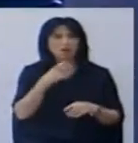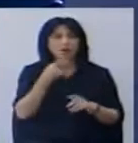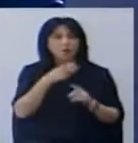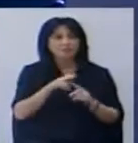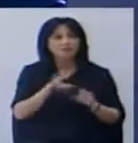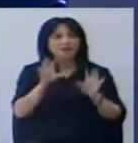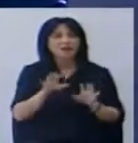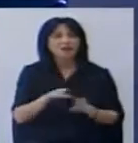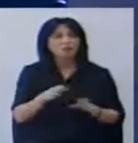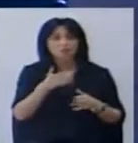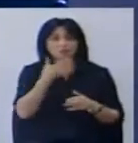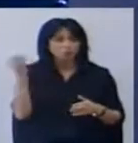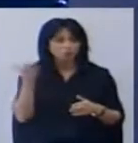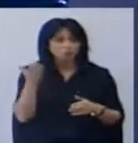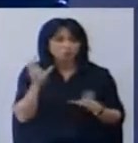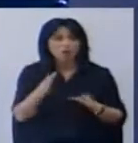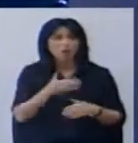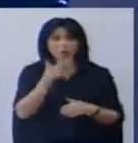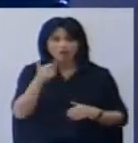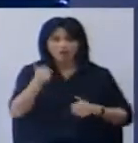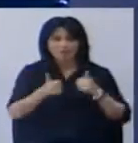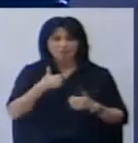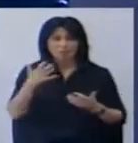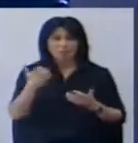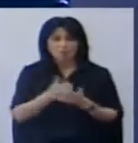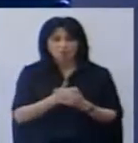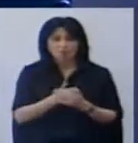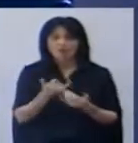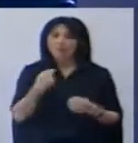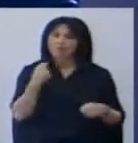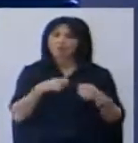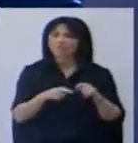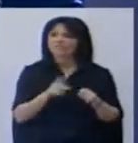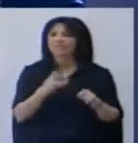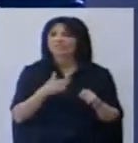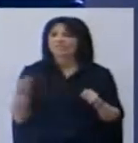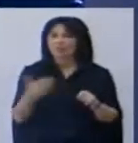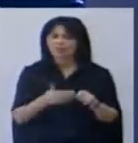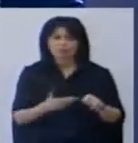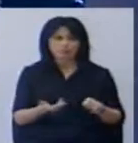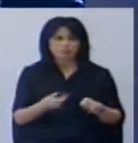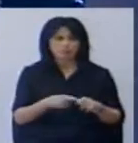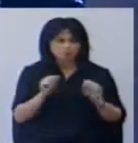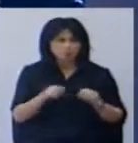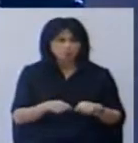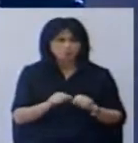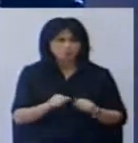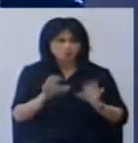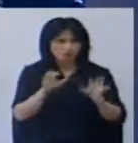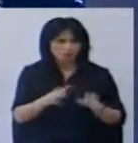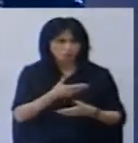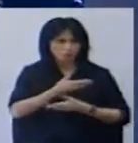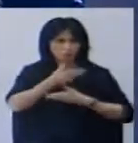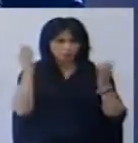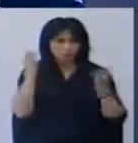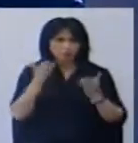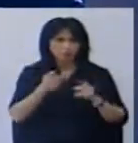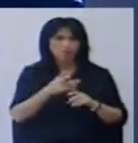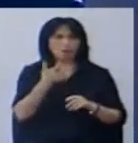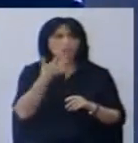გარდა კანონმდებლობისა კონტროლის მექანიზმები უსერიოზულესადაა დასახვეწი. გაექცა ეს ხელისუფლებას აბსოლუტურად